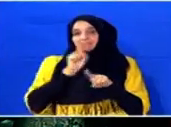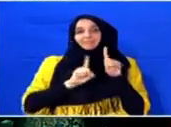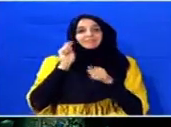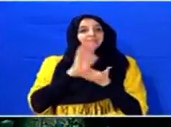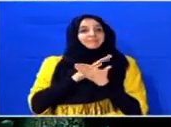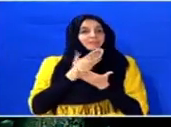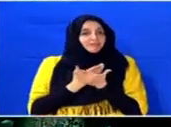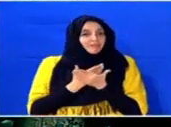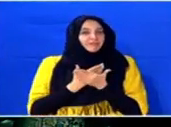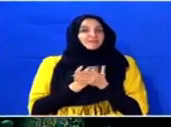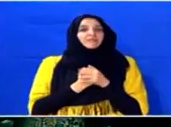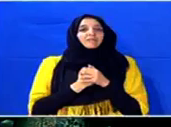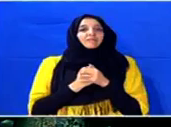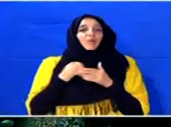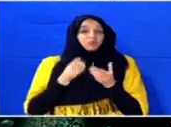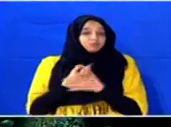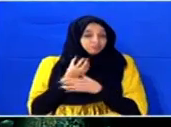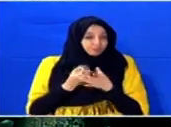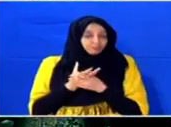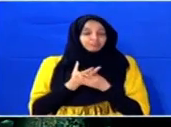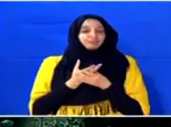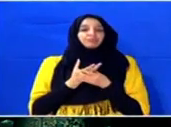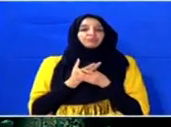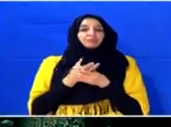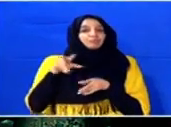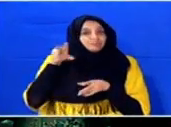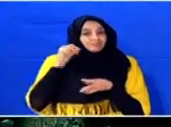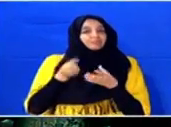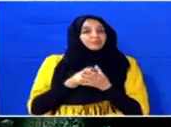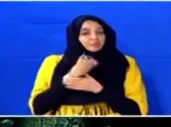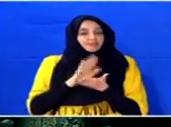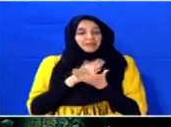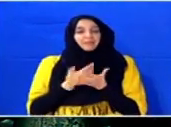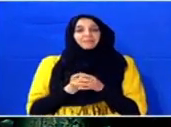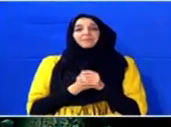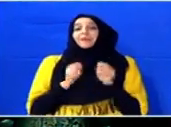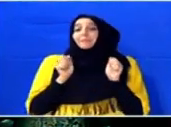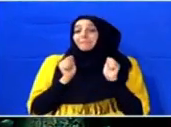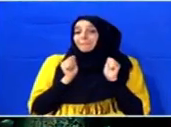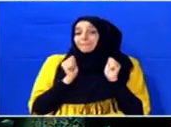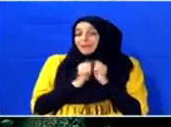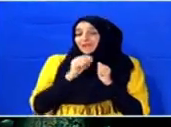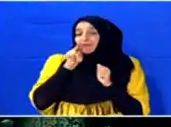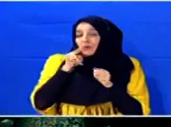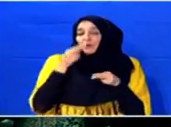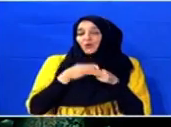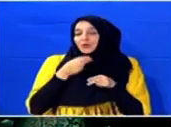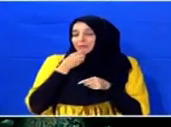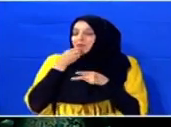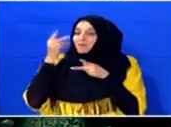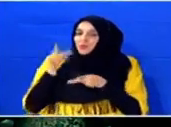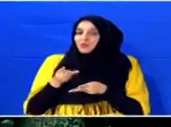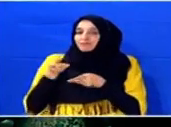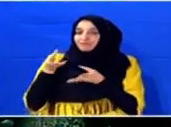اللقاء الى لغتي الاشاره وباسمكم جميعا ارحبوا بفضيله الدكتور السعيد الرجل